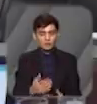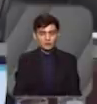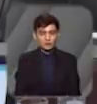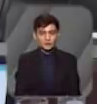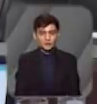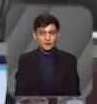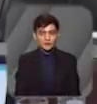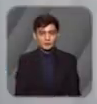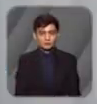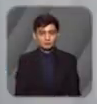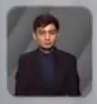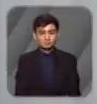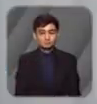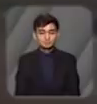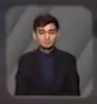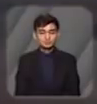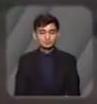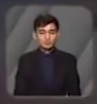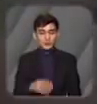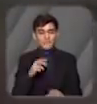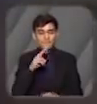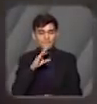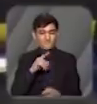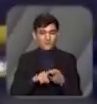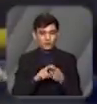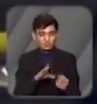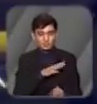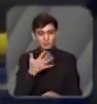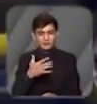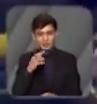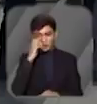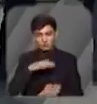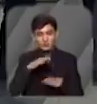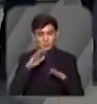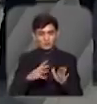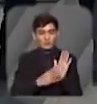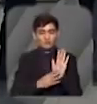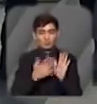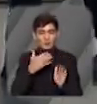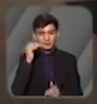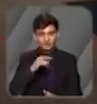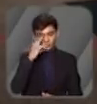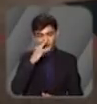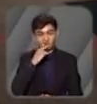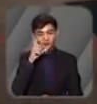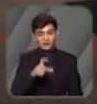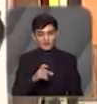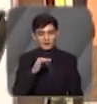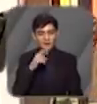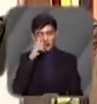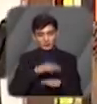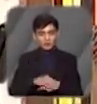инфекция таралған кездегі Б жоспары. Ал вирус таралған 50 елде жүрген 95 мың қазақстандықты